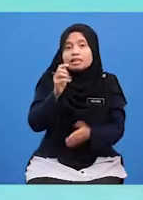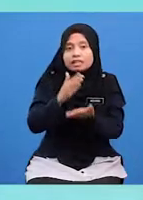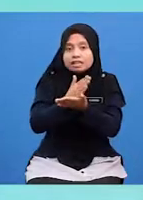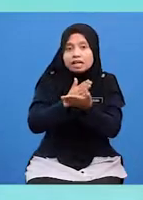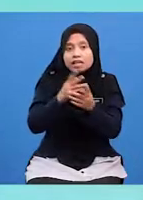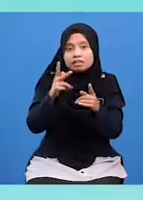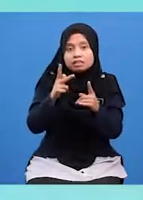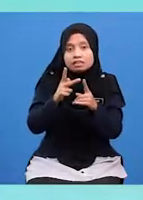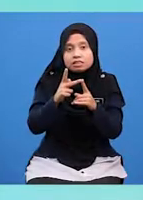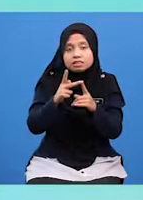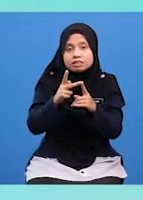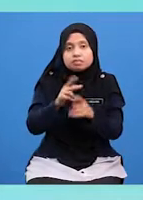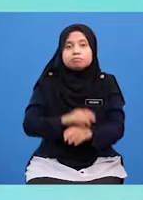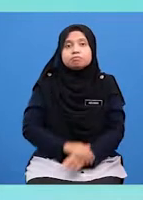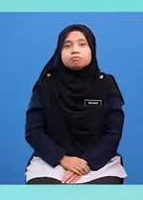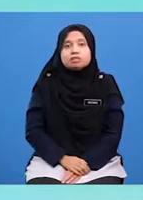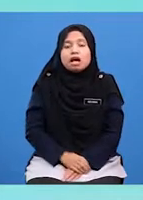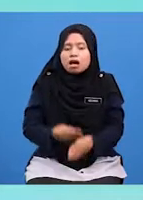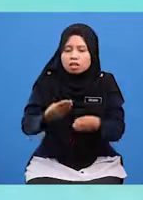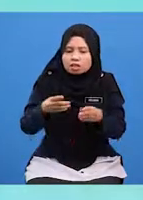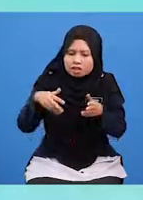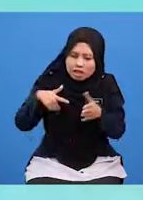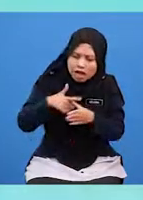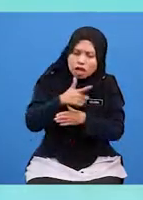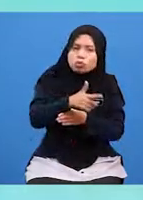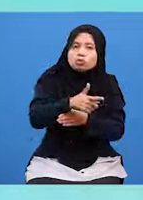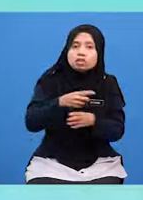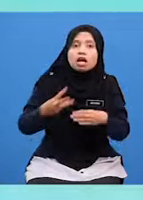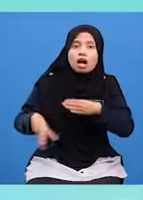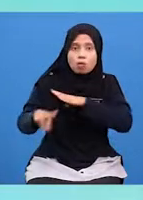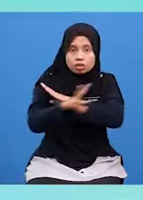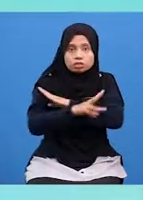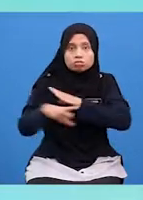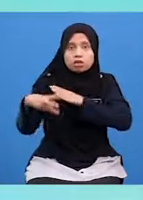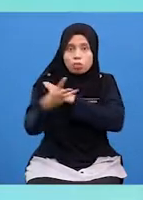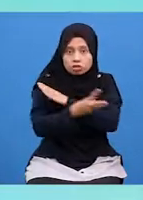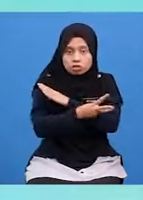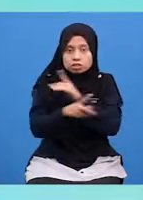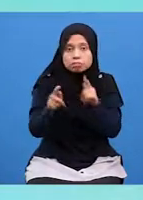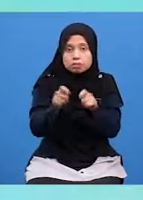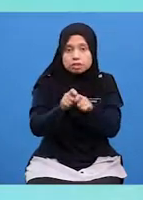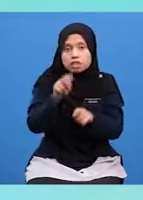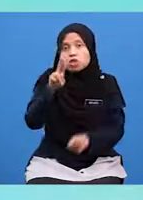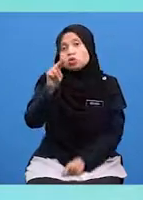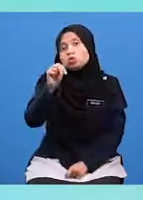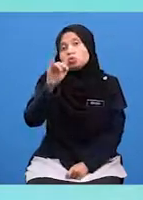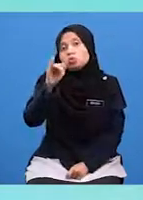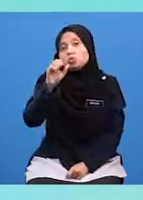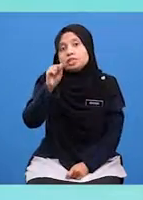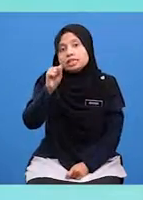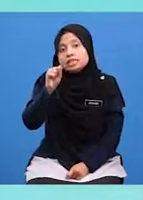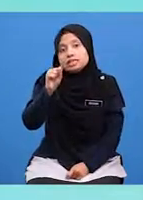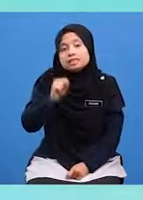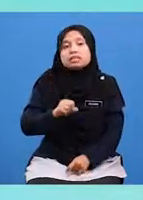China. Beliau telah melalui kawasan-kawasan seperti Tunis, Mesir, Syria,